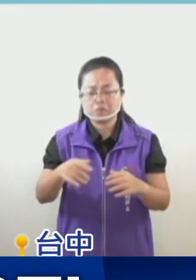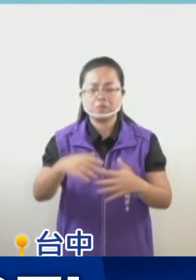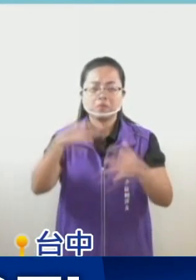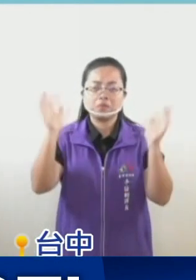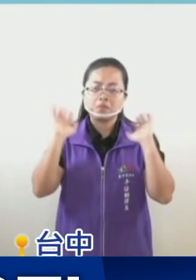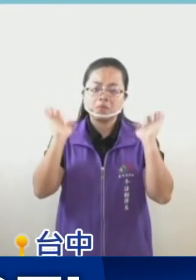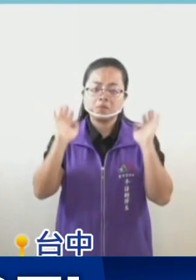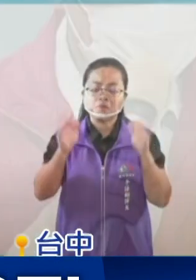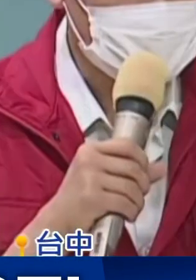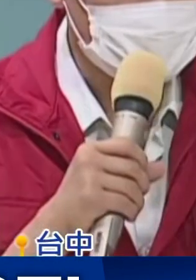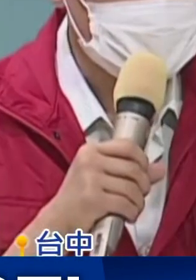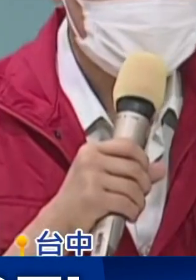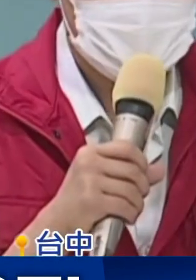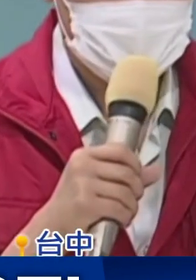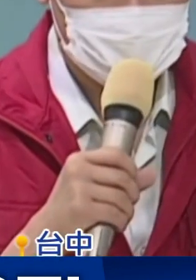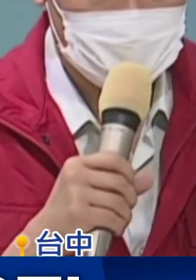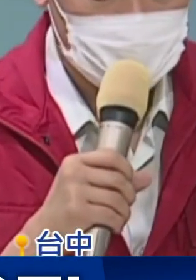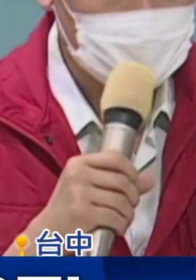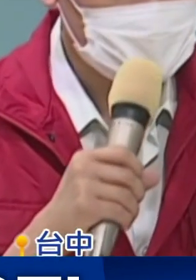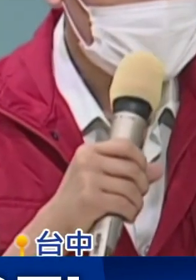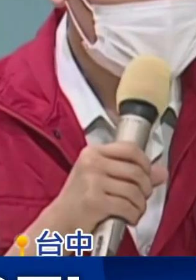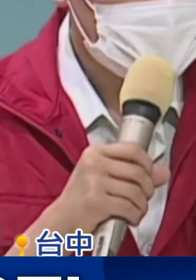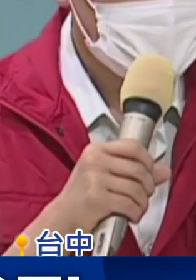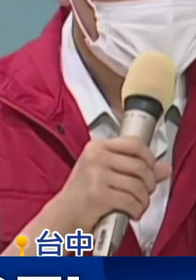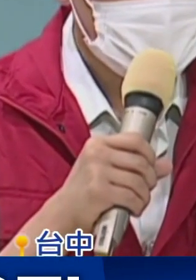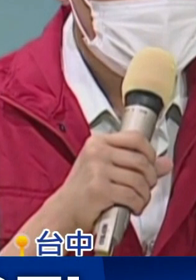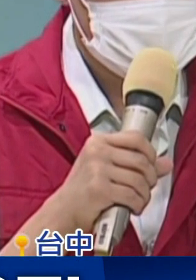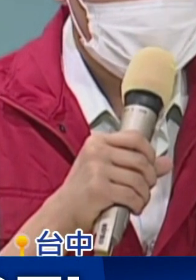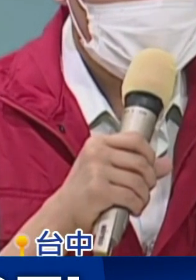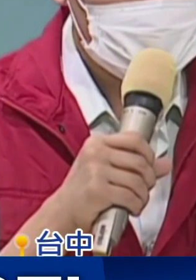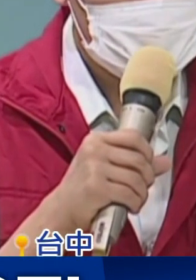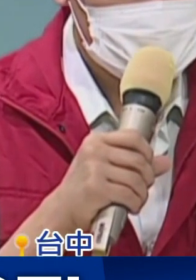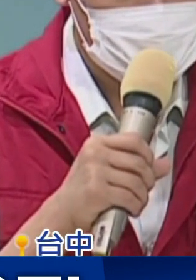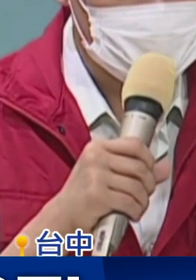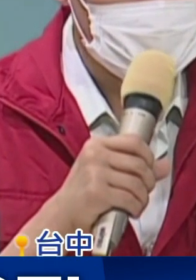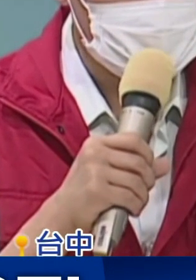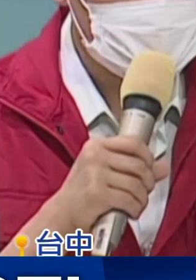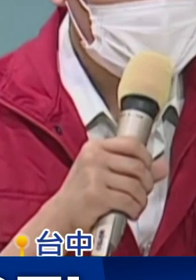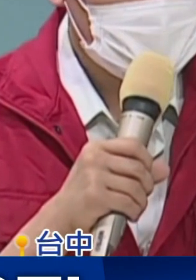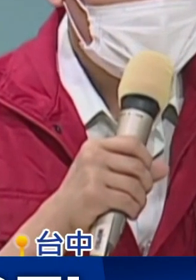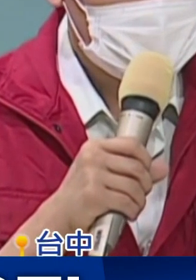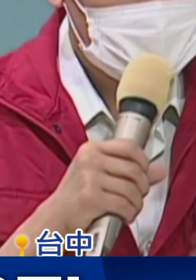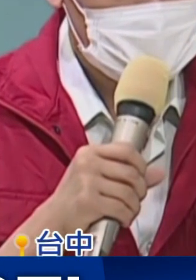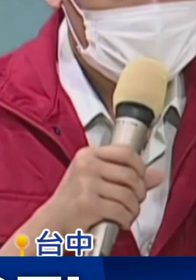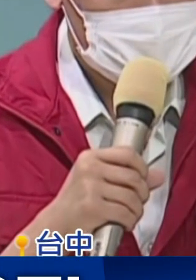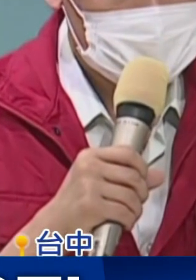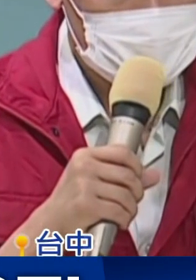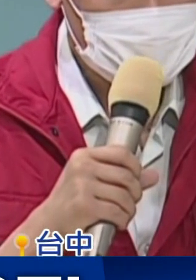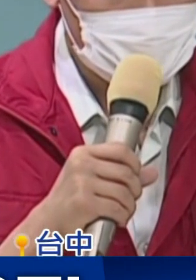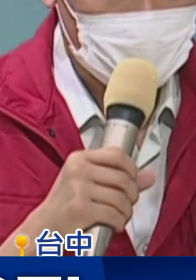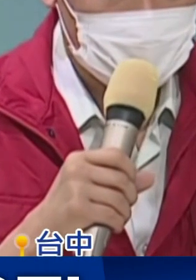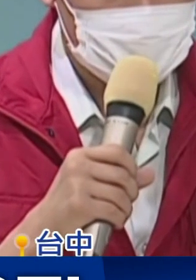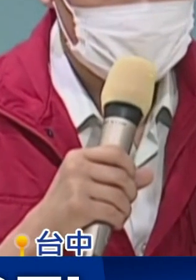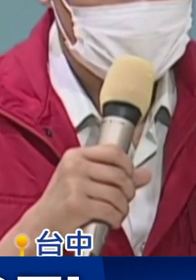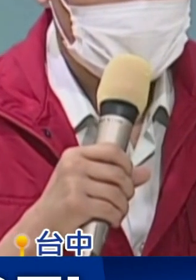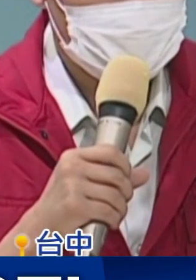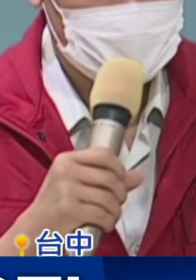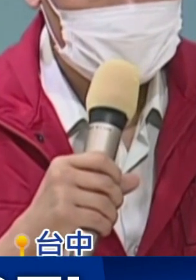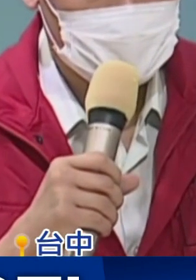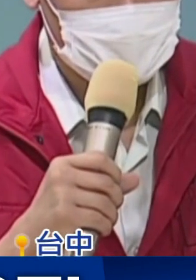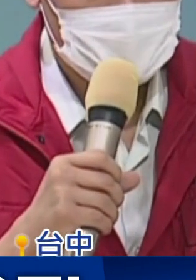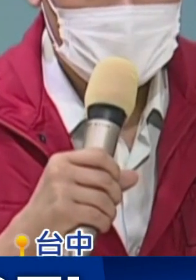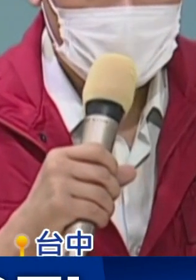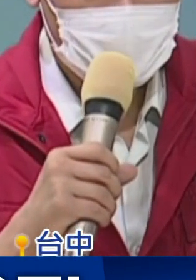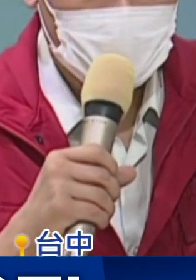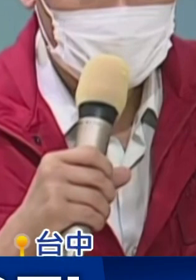孩就是泰安幼儿园的学员。那他之前呢，接送小孩的时候，常常